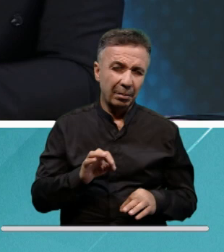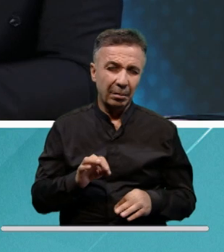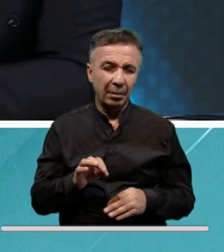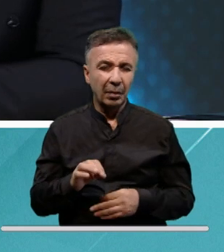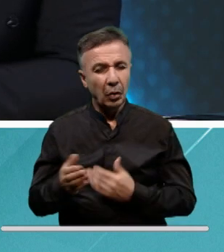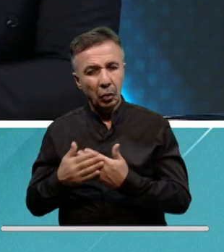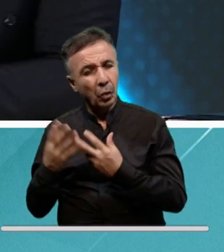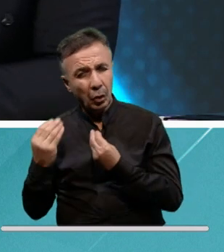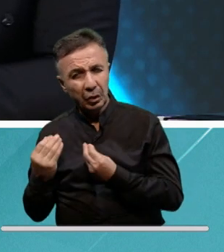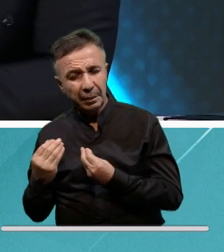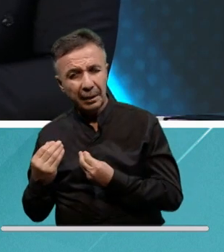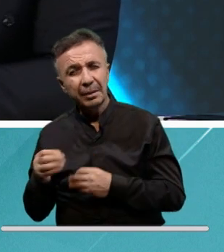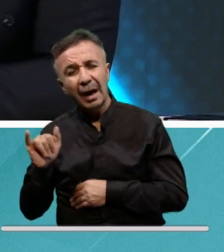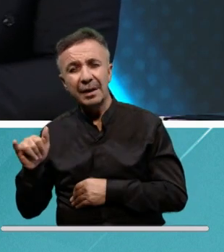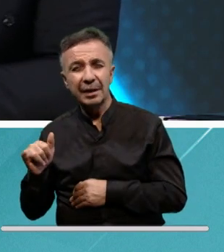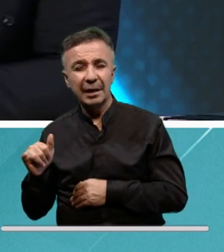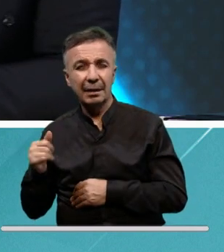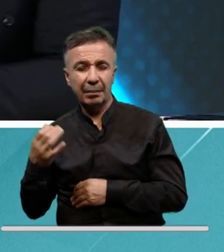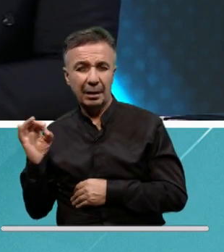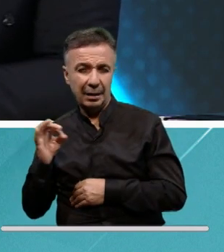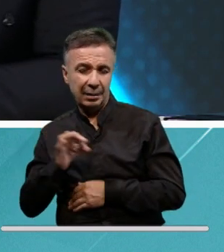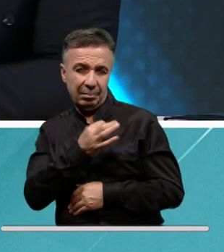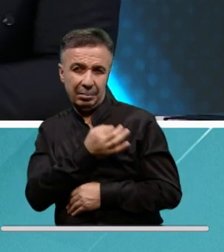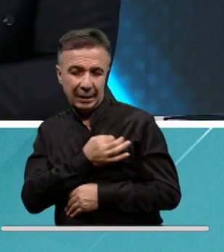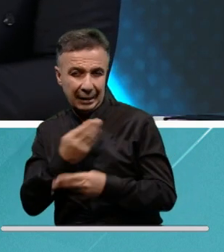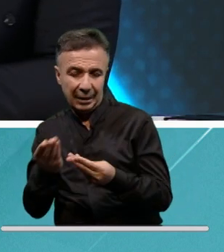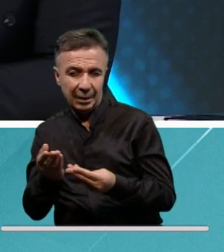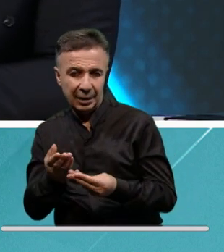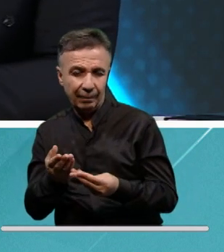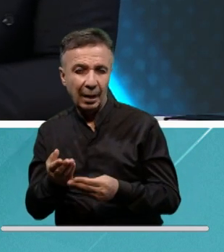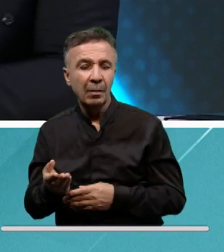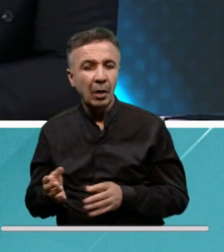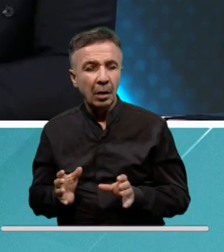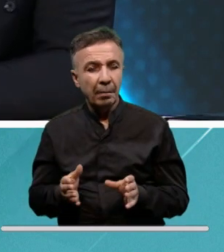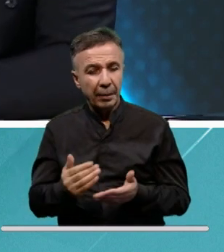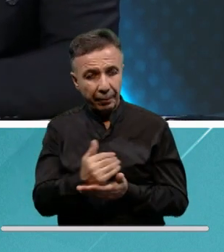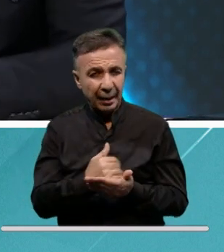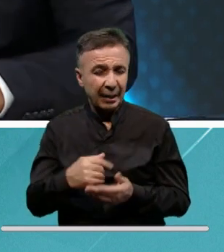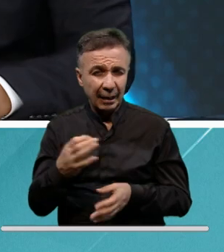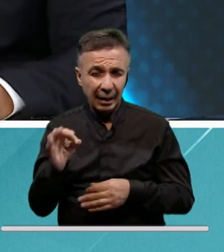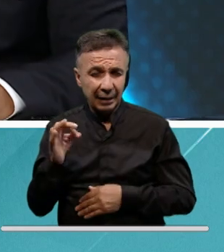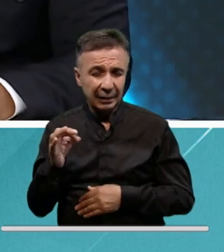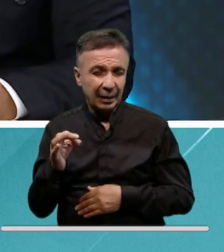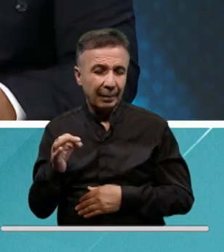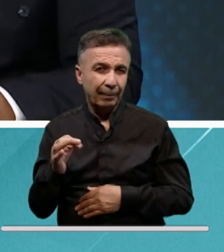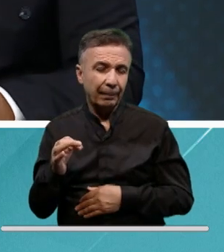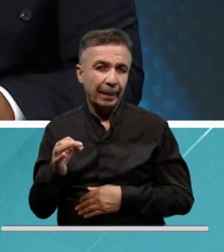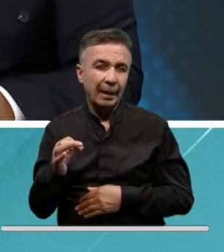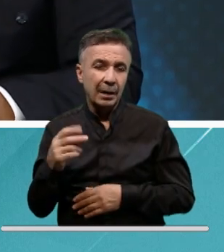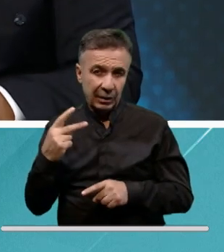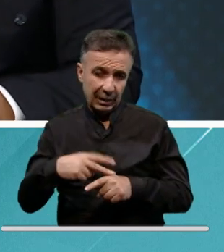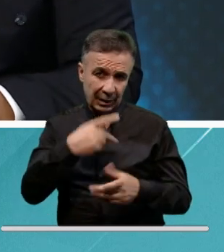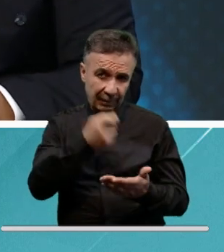Biz düğünlerinde vereceğiz Dolayısıyla bu biriken altınlara zekat vermek gerekir mi bu hususu hocam cevaplandırırım demiş yani